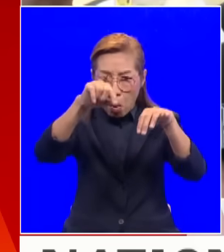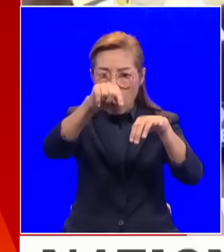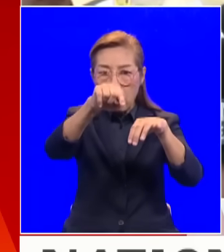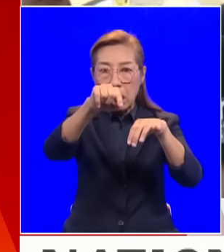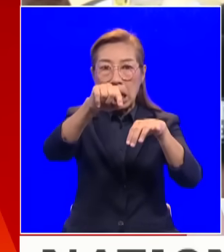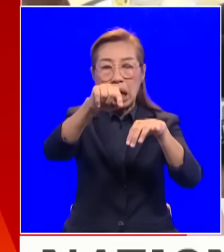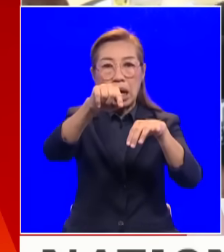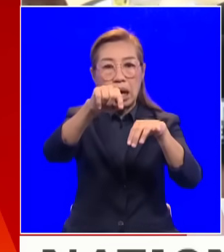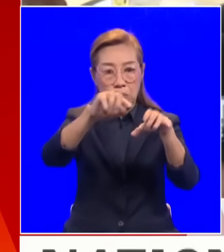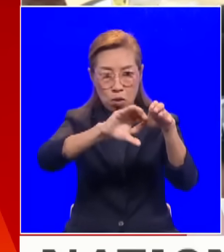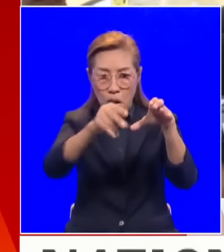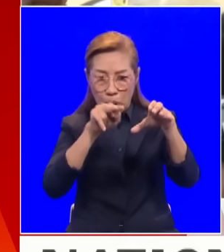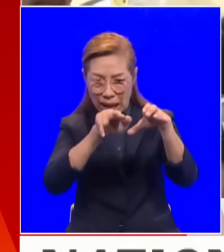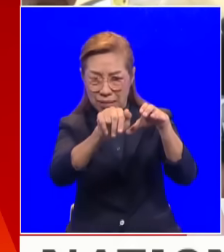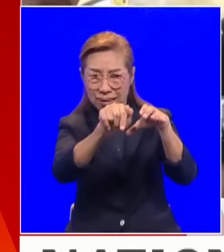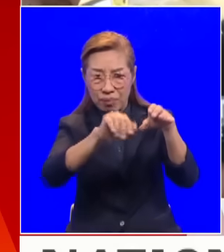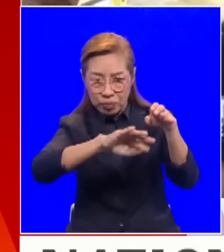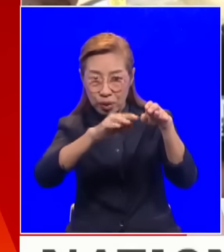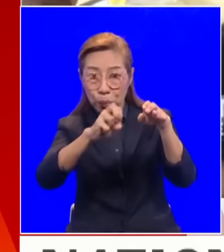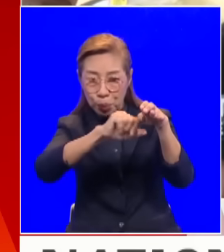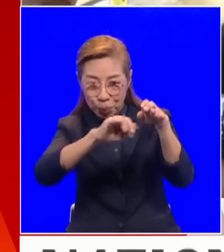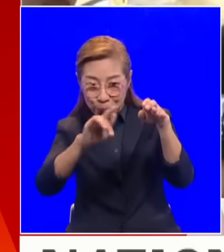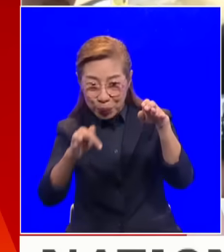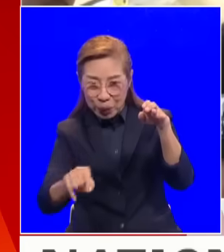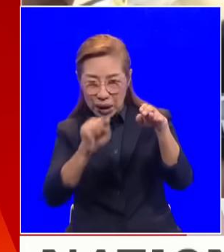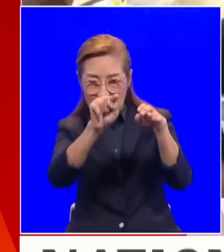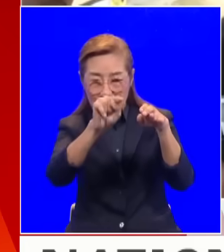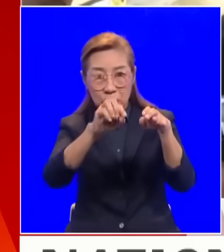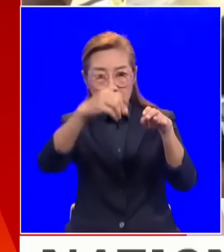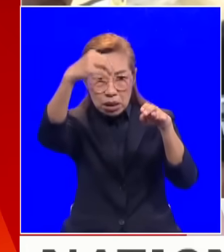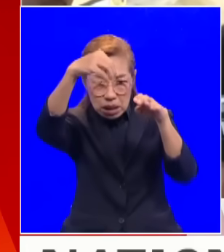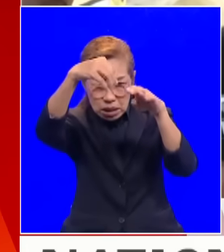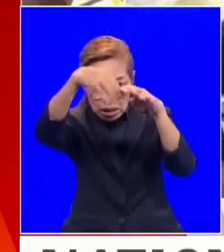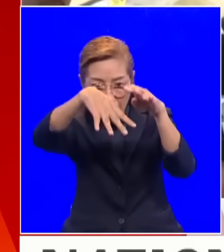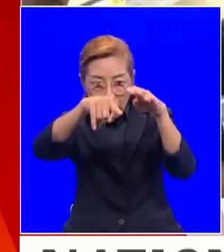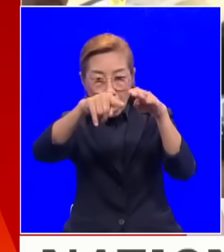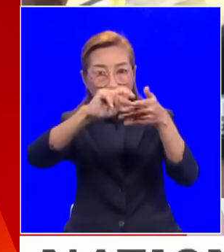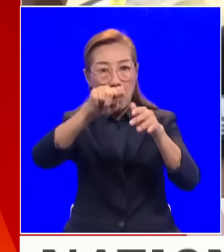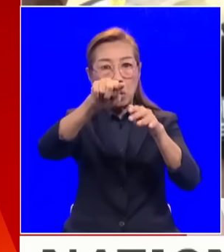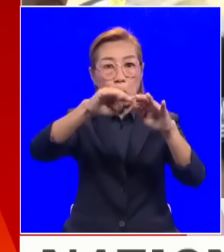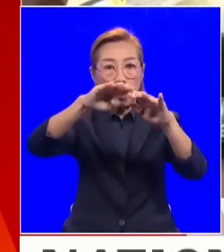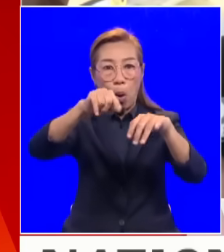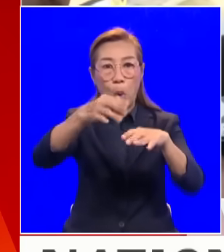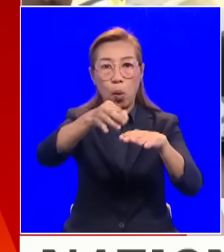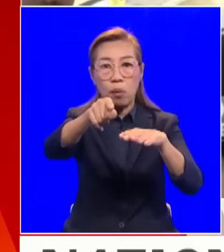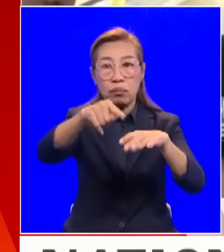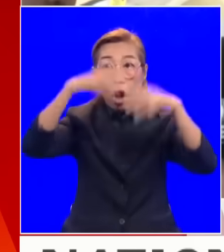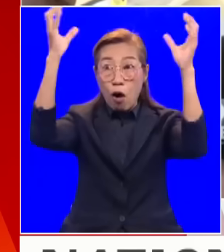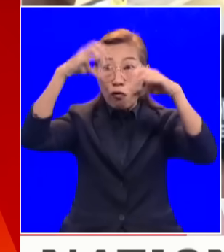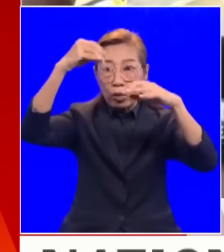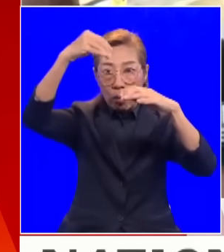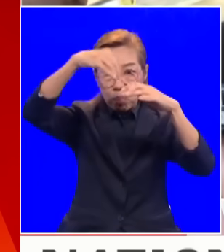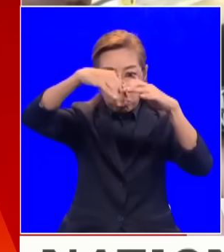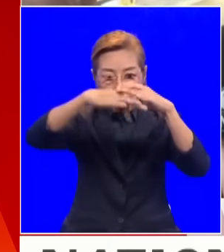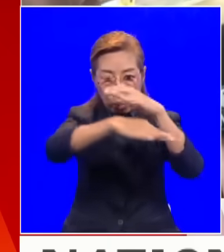าฝนตกมาแล้วน้ำมันไหลเข้ามาในอุโมงค์ที่เราทำงานอยู่เราก็ต้องมีหน้าที่ไปแก้ปัญหาตรงนั้นอีกซึ่งมันก็จะเป็นการเพิ่มภาระงาน